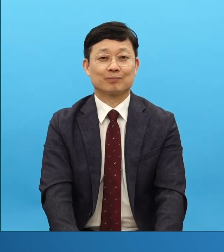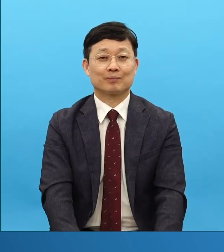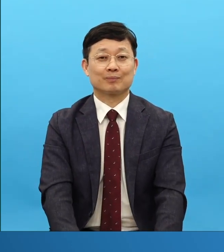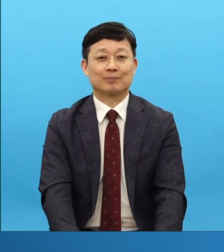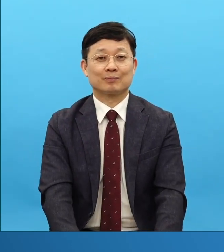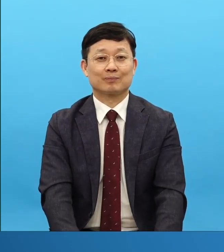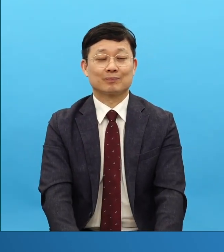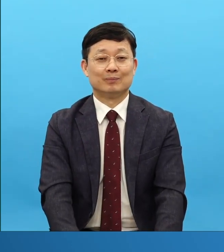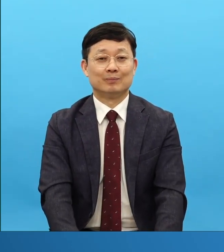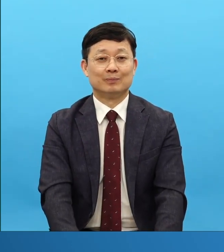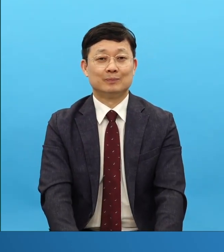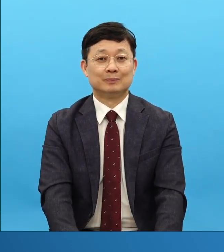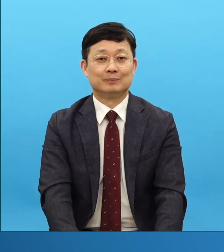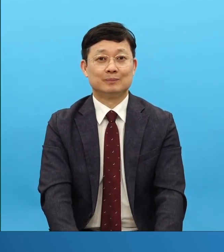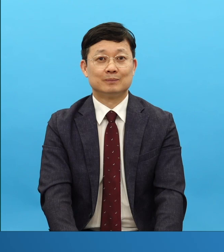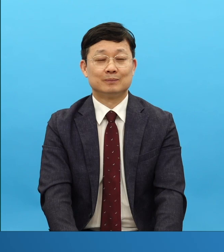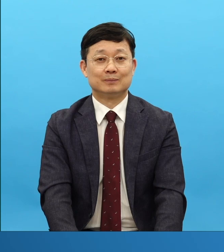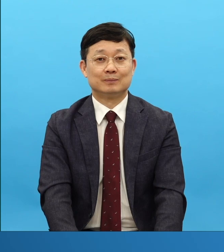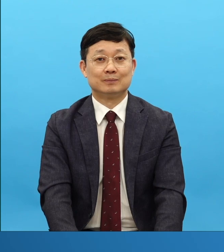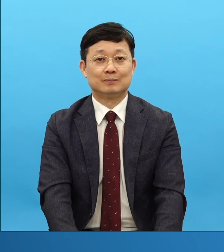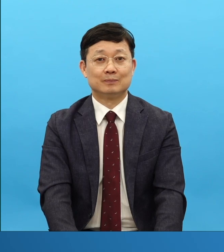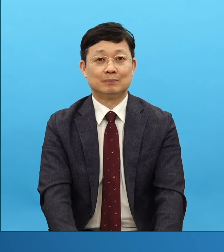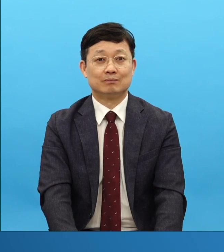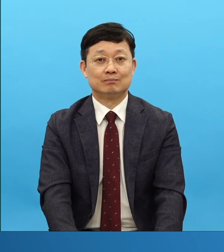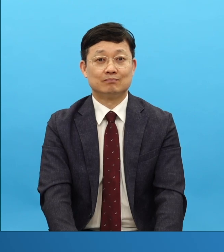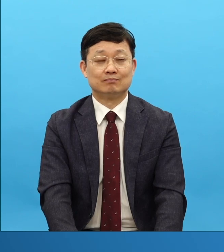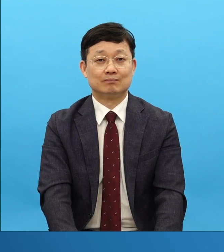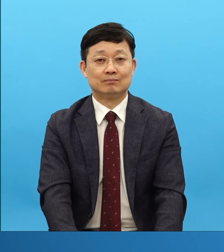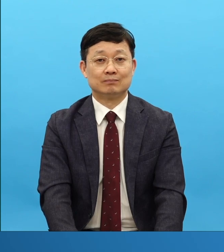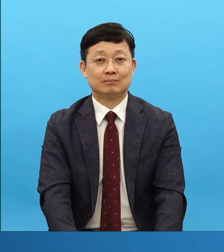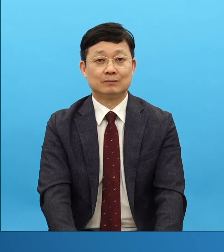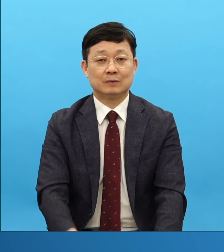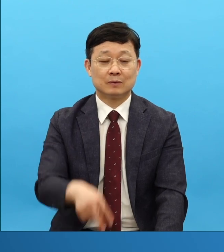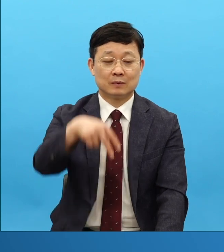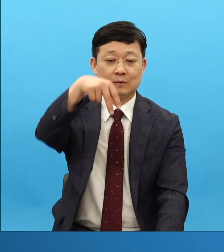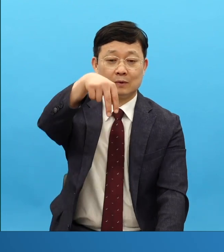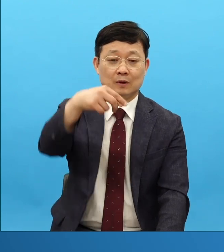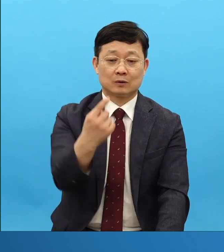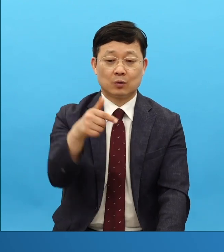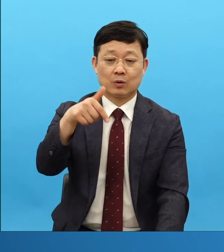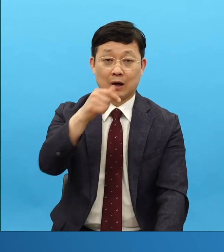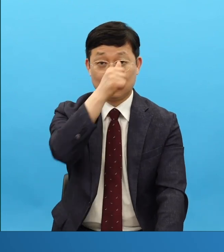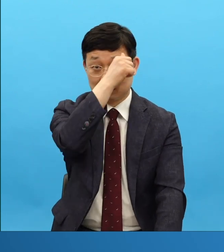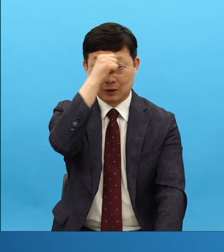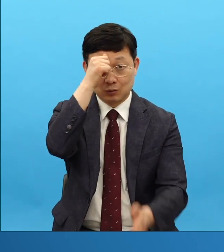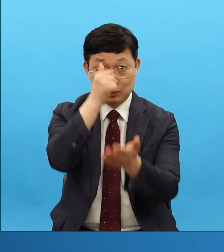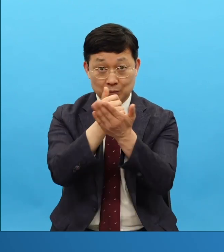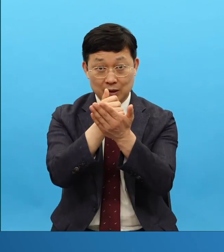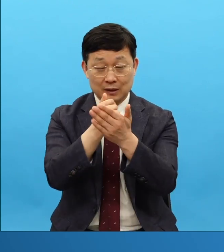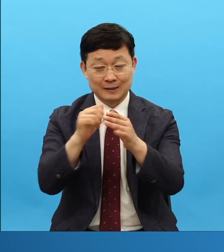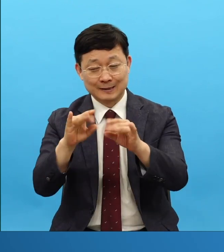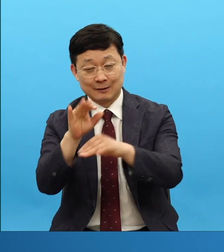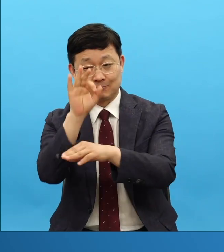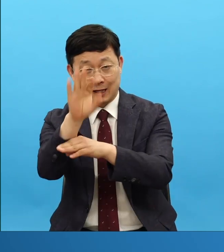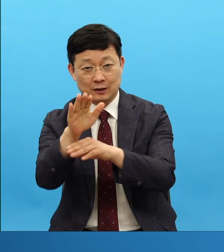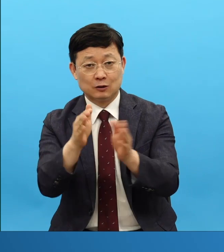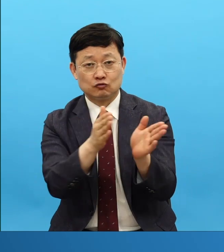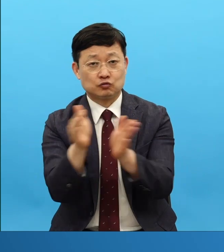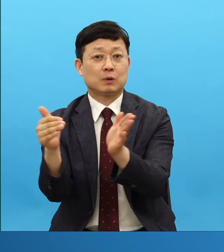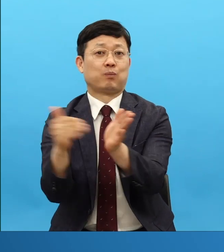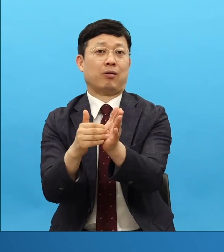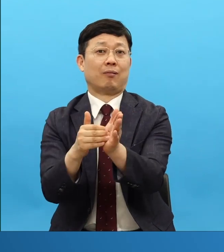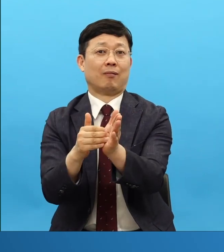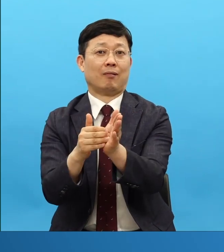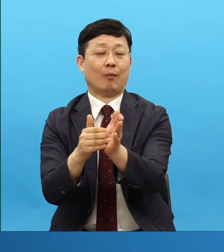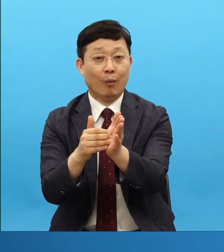land, and that's what we utilize. 뭐 좋은 거니까 뭐 이런 말 해도 되지. 우리 소가장 누님이 그걸 사서 세팅을 해서 그죠. So it's a good thing. So I'm going to tell you, but